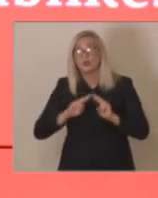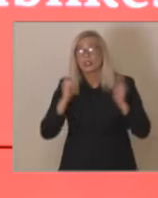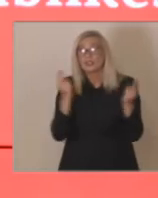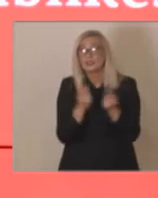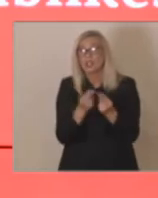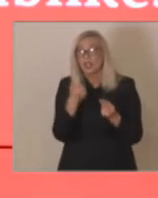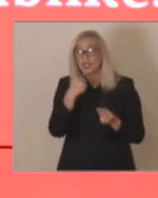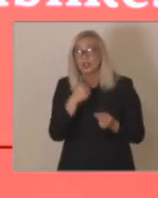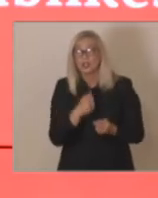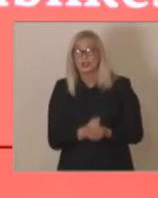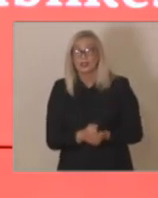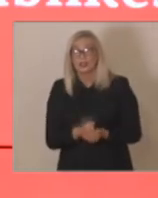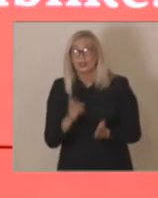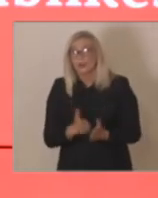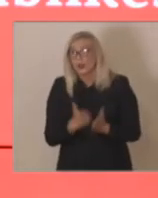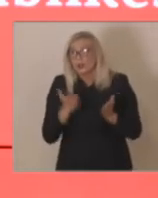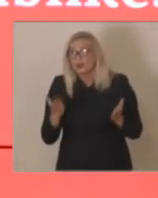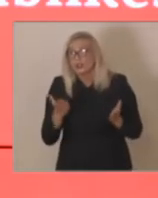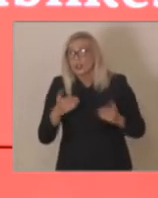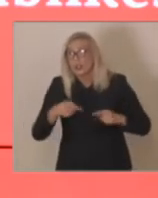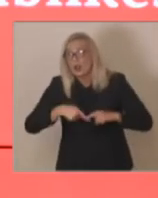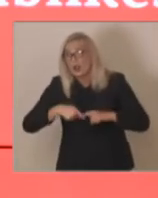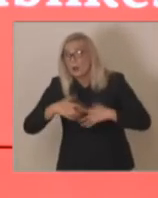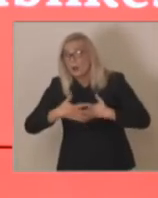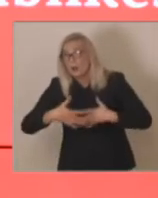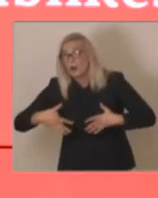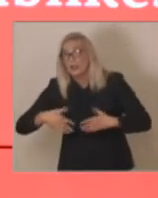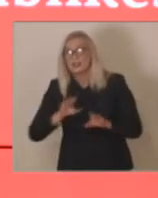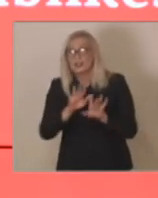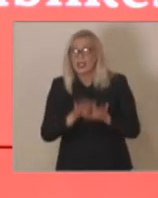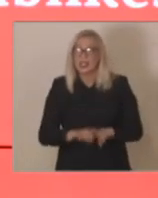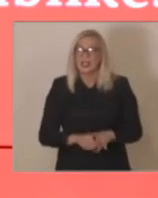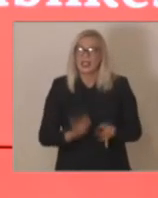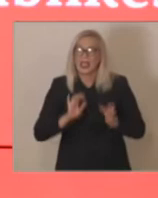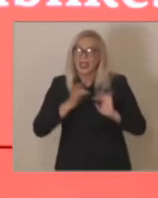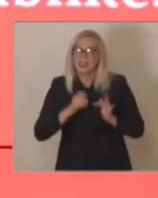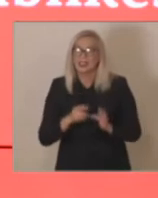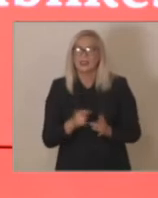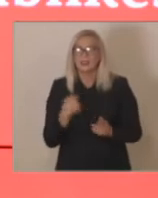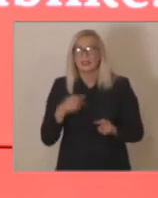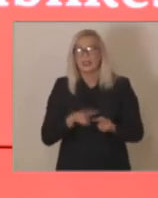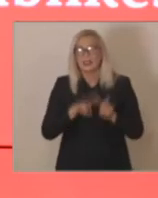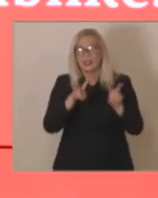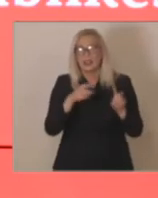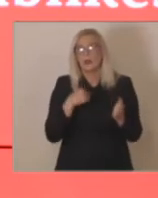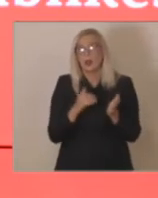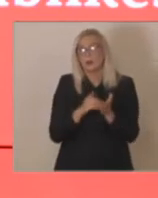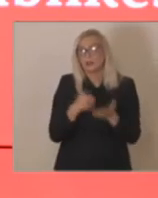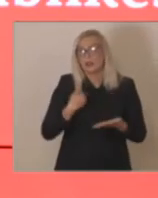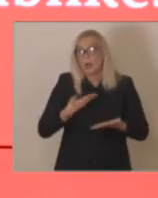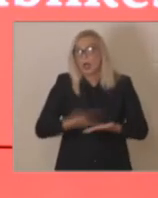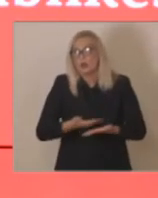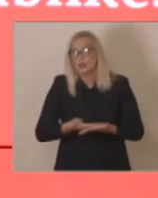се однесува во поглед на широко појасен интернет. И за да се развиеме потребна ни основната